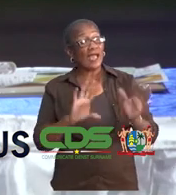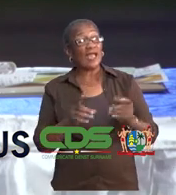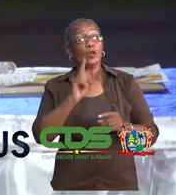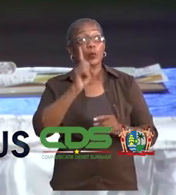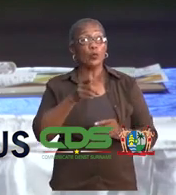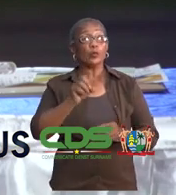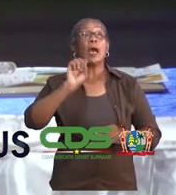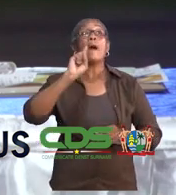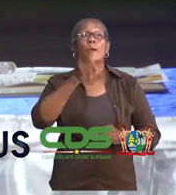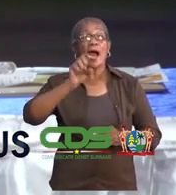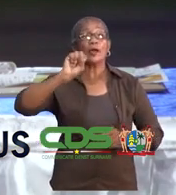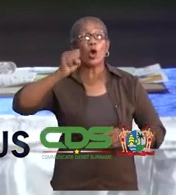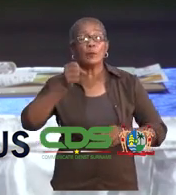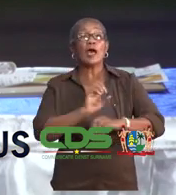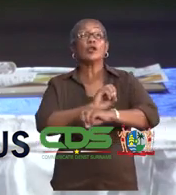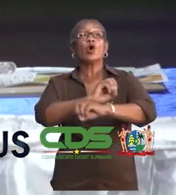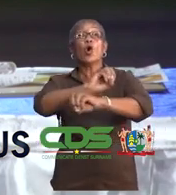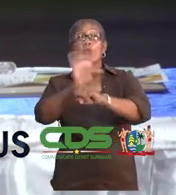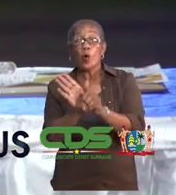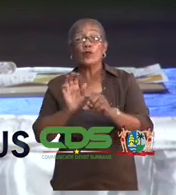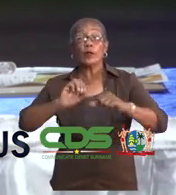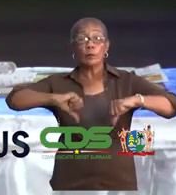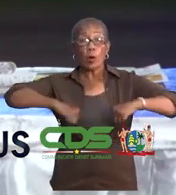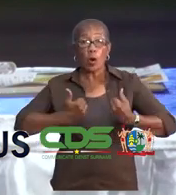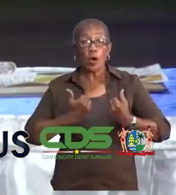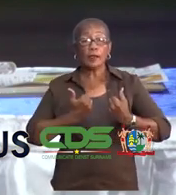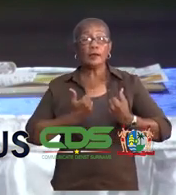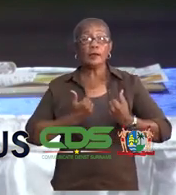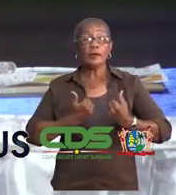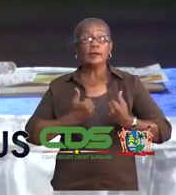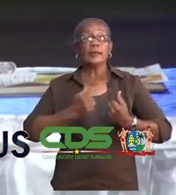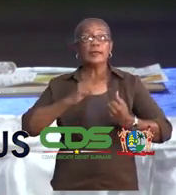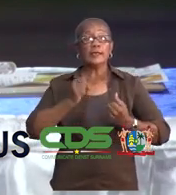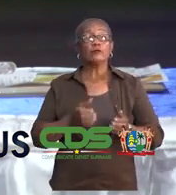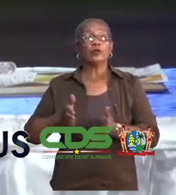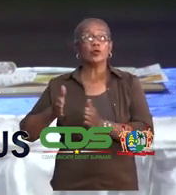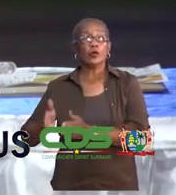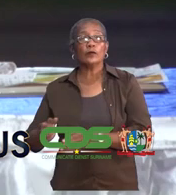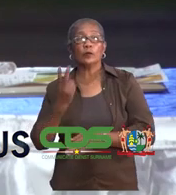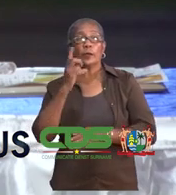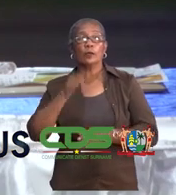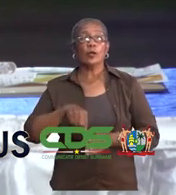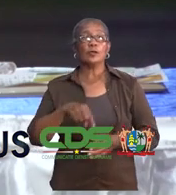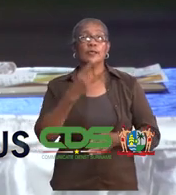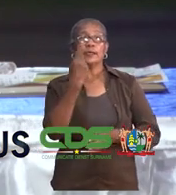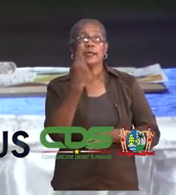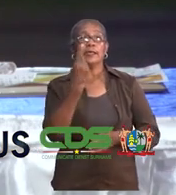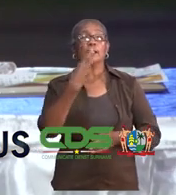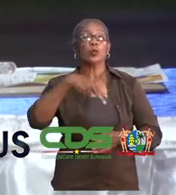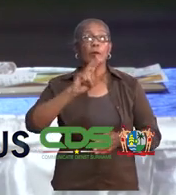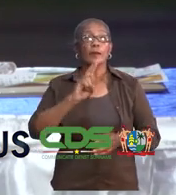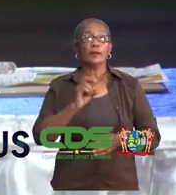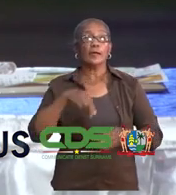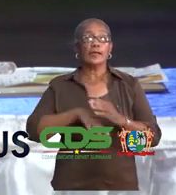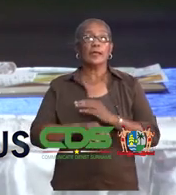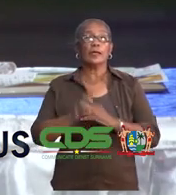COVID uitgesteld is naar 2021. Maar de naam is gebleven Expo 2020 Dubai.